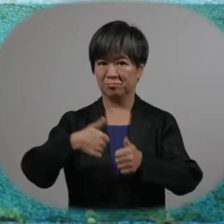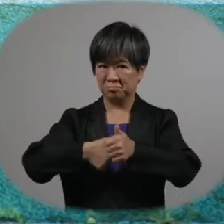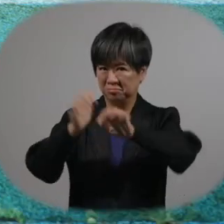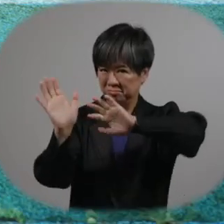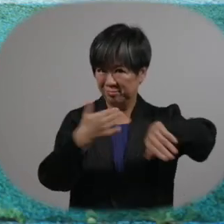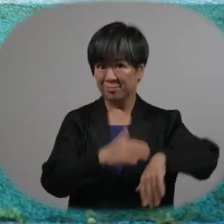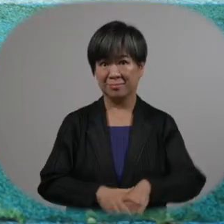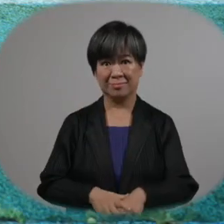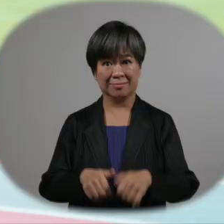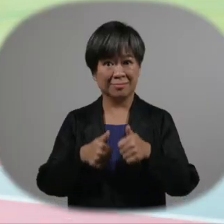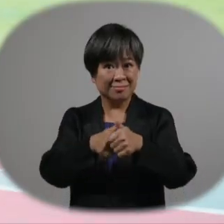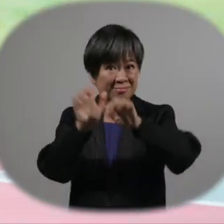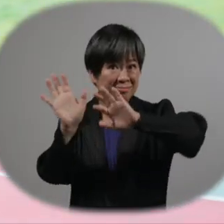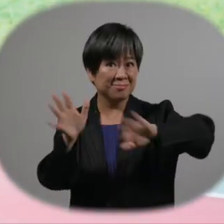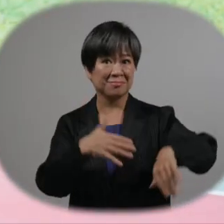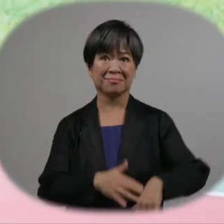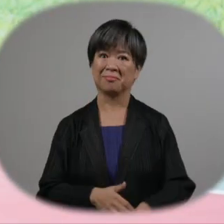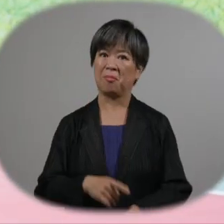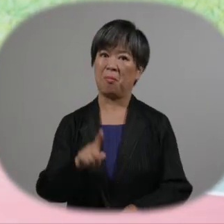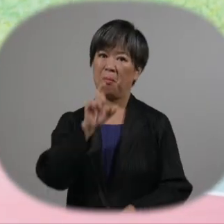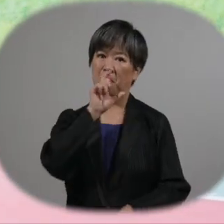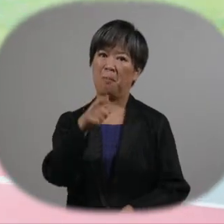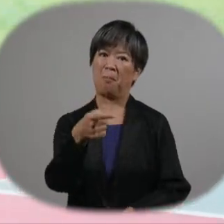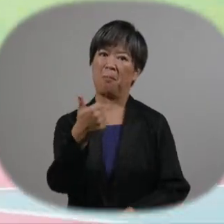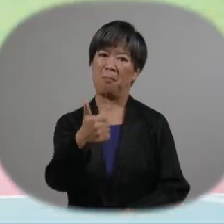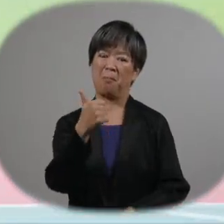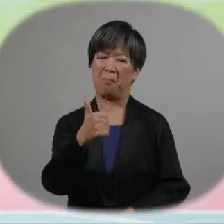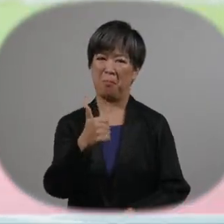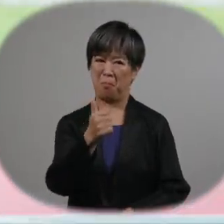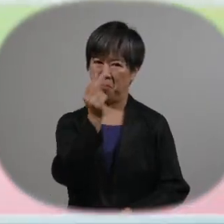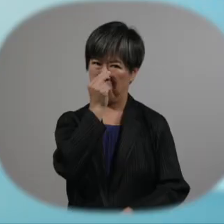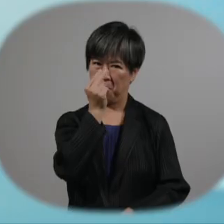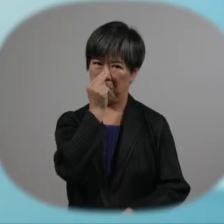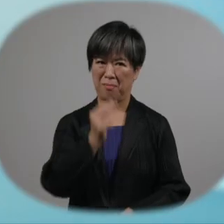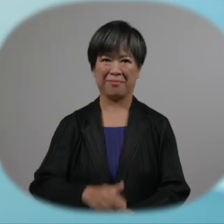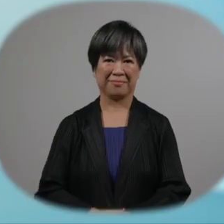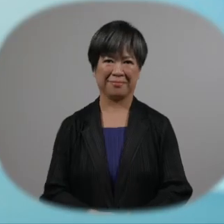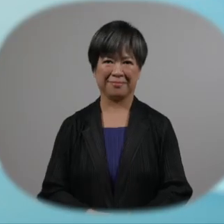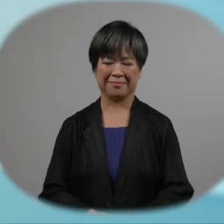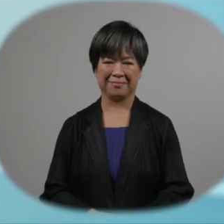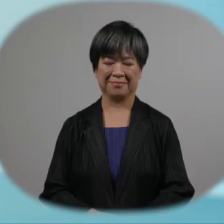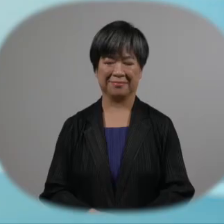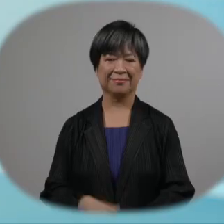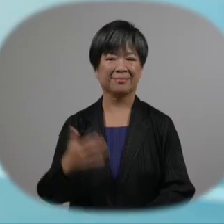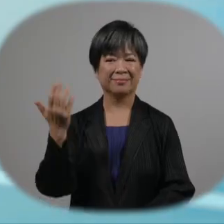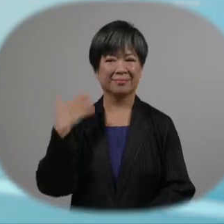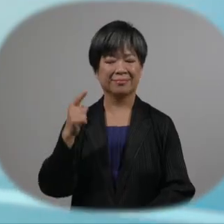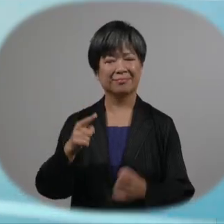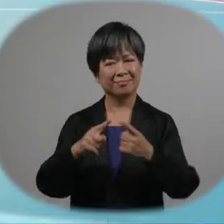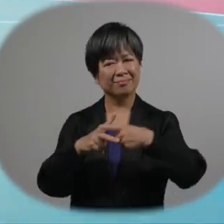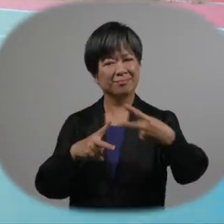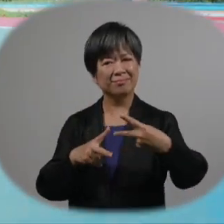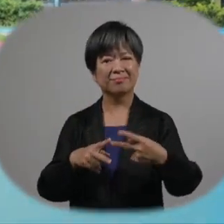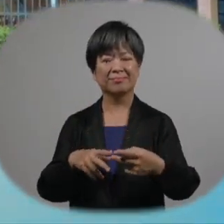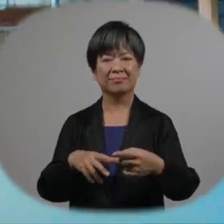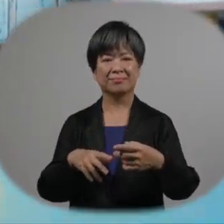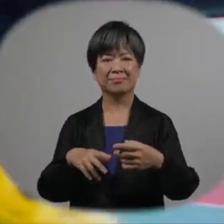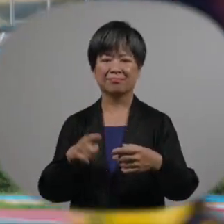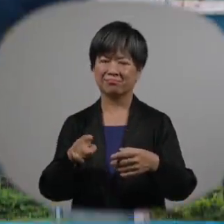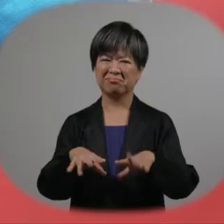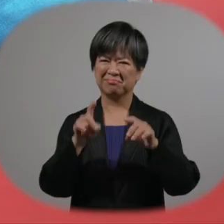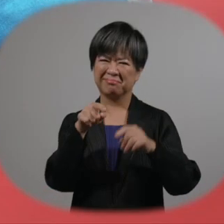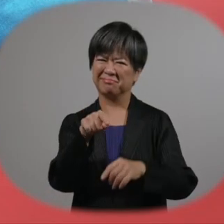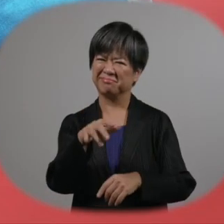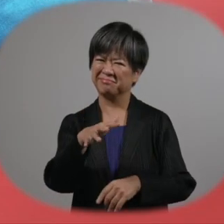风。 追风，哇，这句话很酷哎，很帅的感觉。 他从小二开始练的时候，一开始我们也不看好